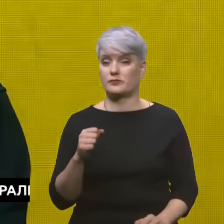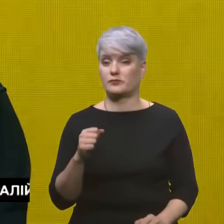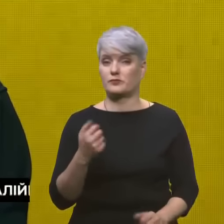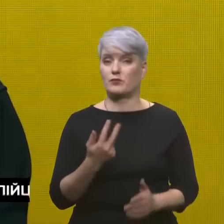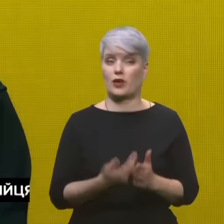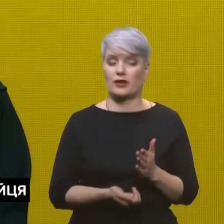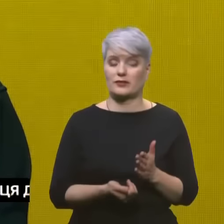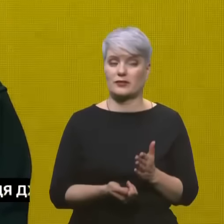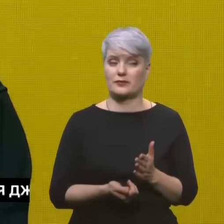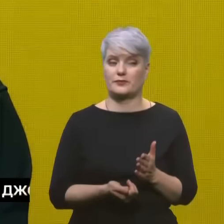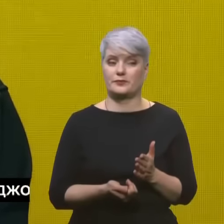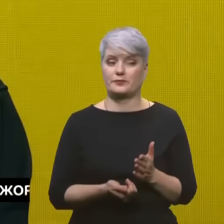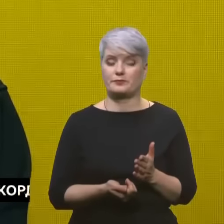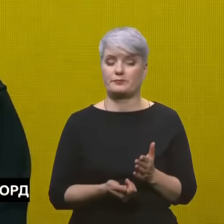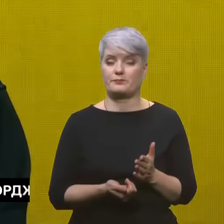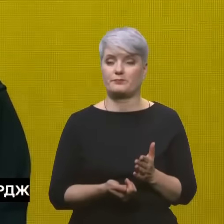поразка,